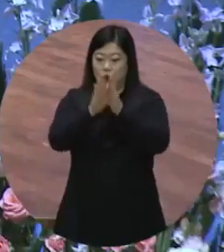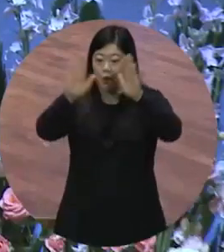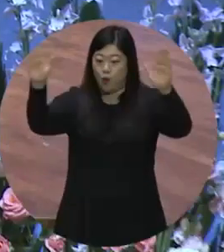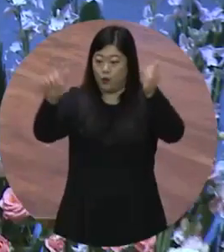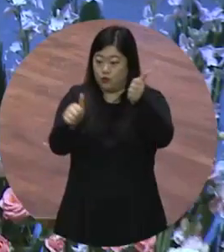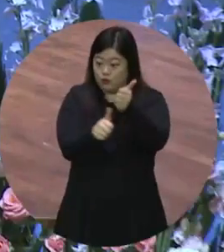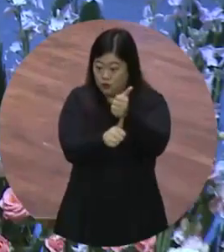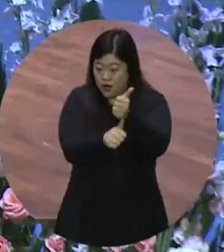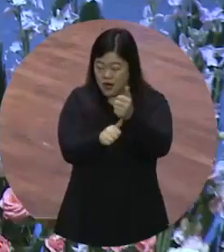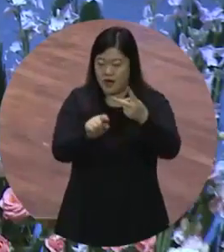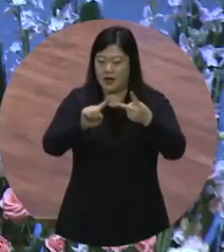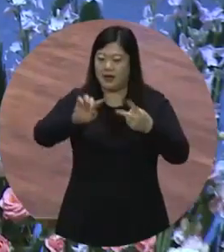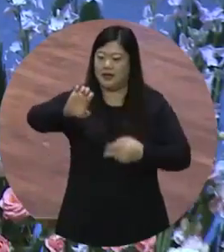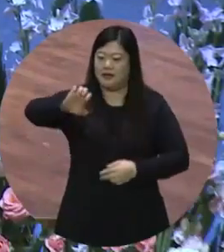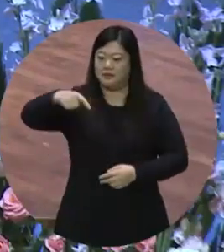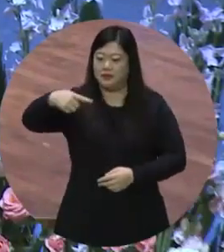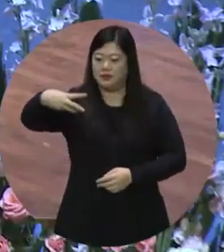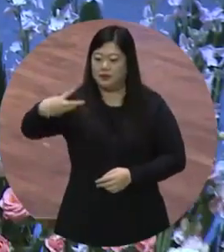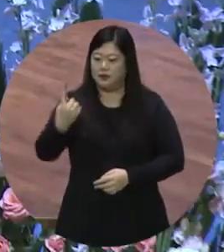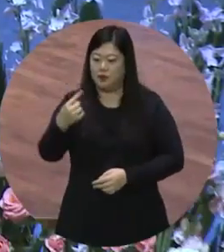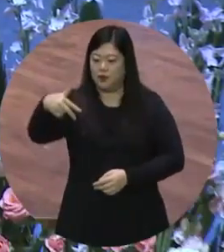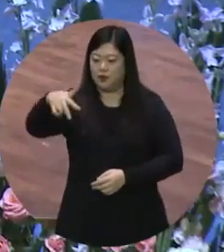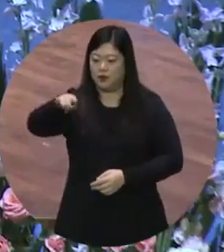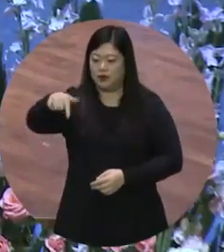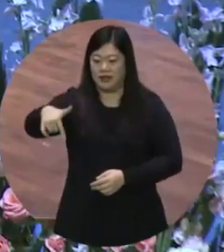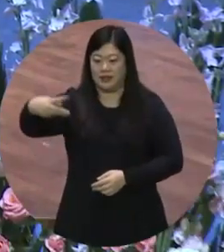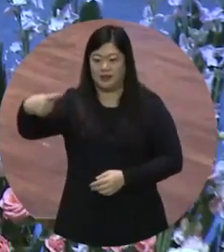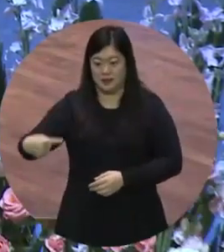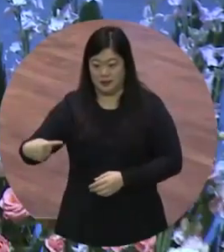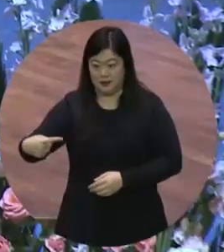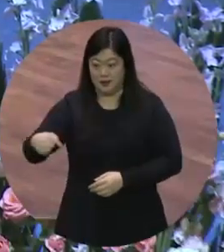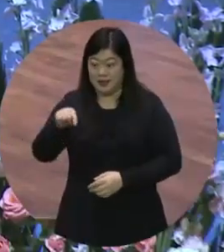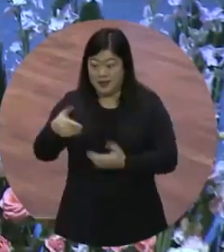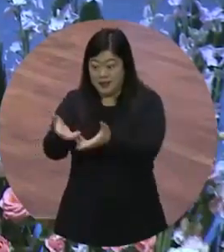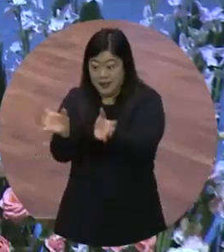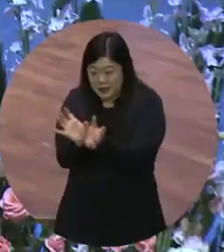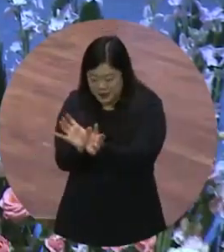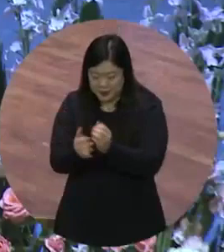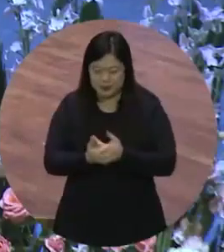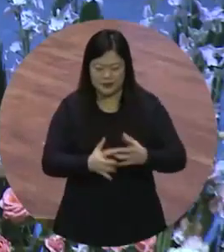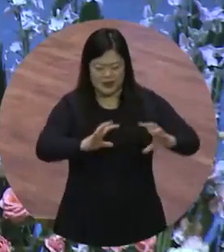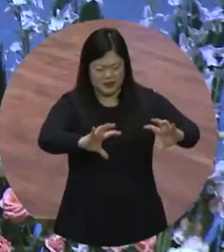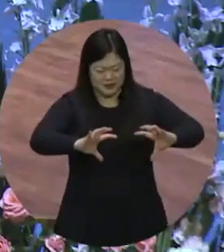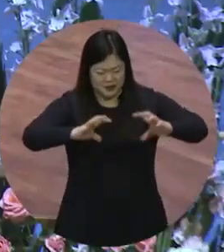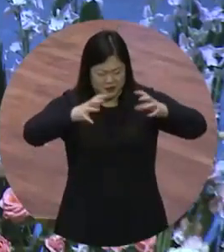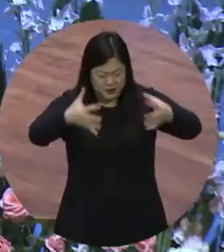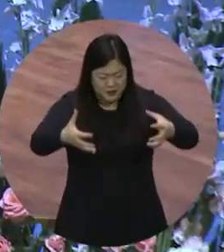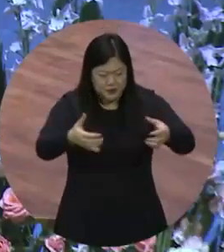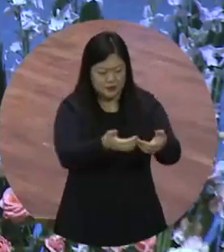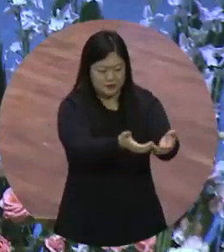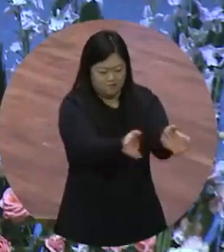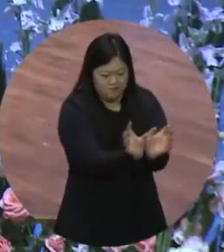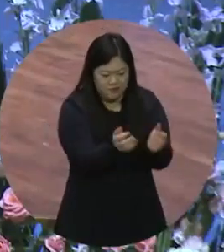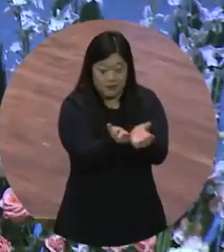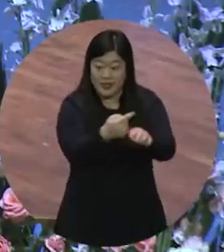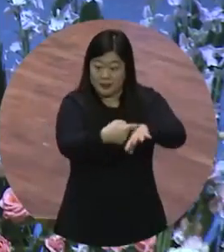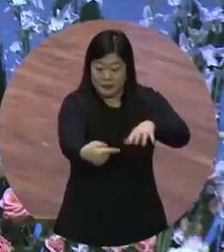요수아 프로젝트에 의하면요. 현재 지구상에 집단 종족이 얼마나 있느냐.